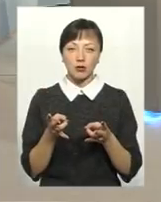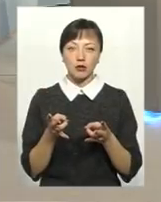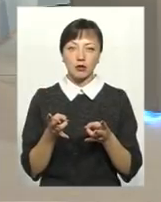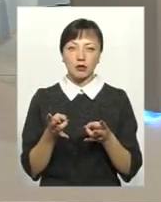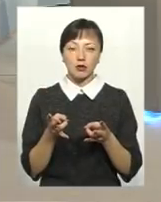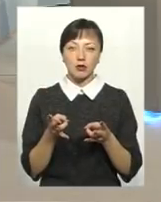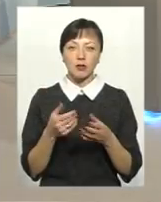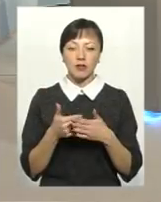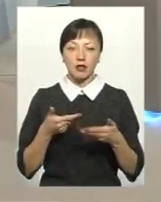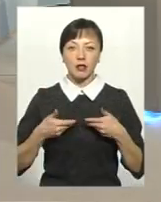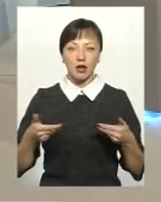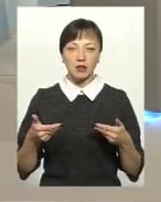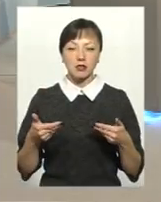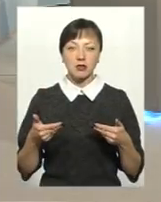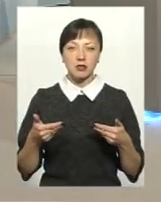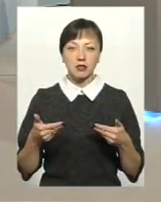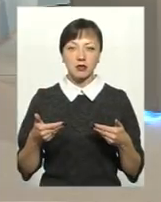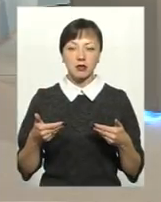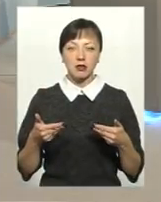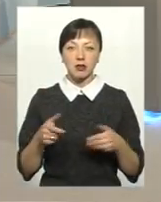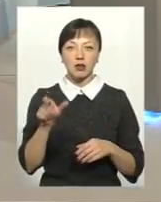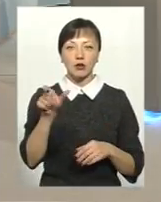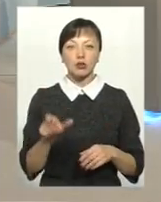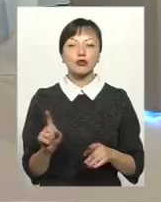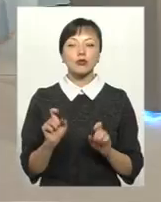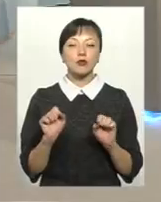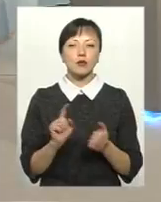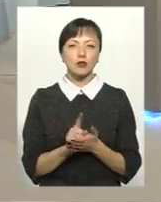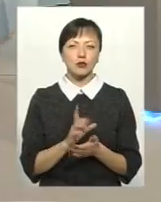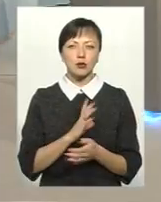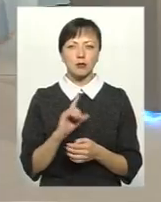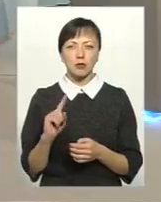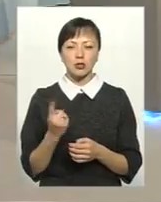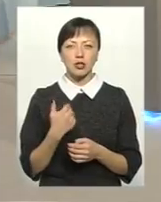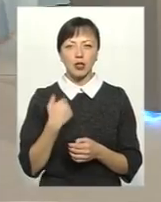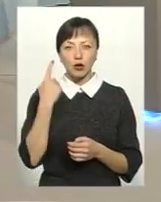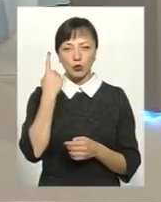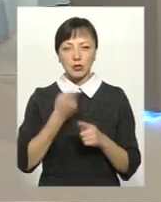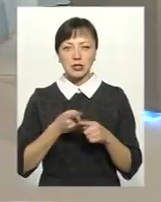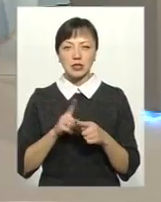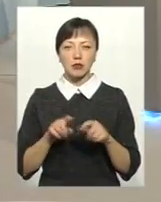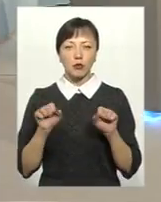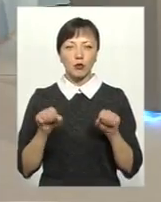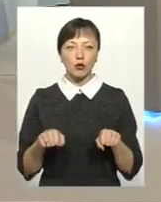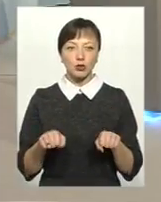потребує від нас саме людина? Що це має бути перше? Я думаю, що перше – це